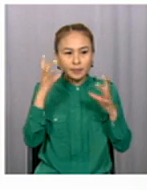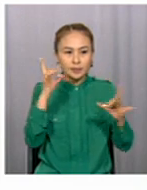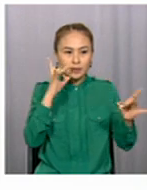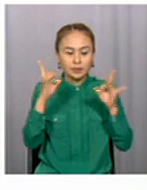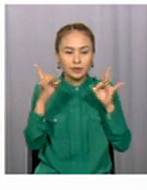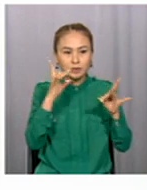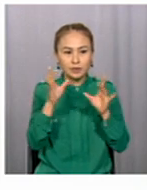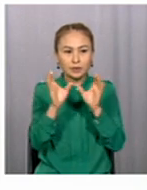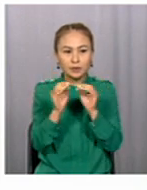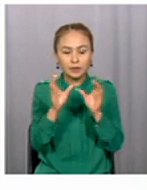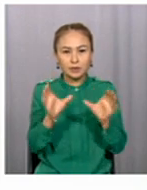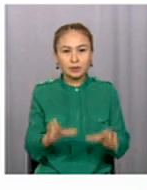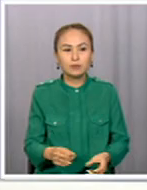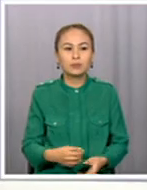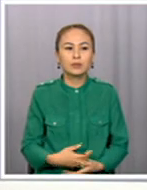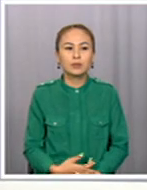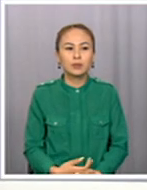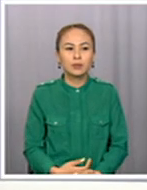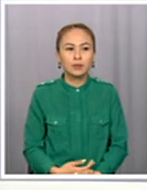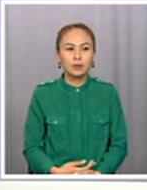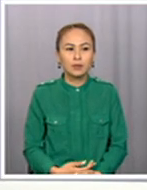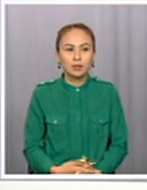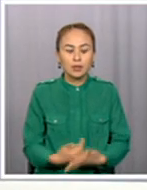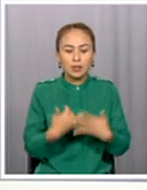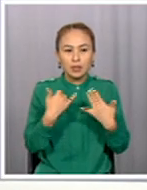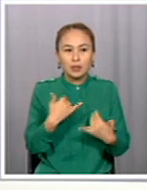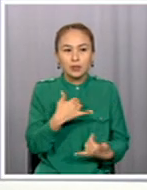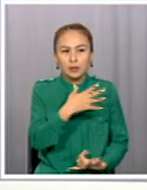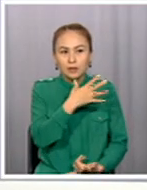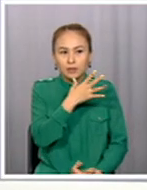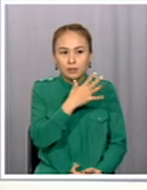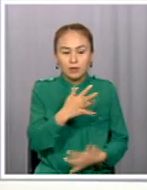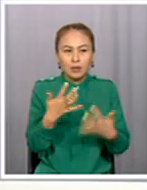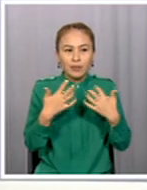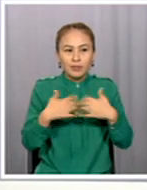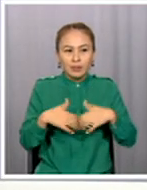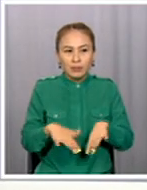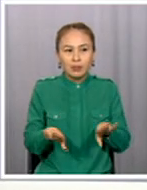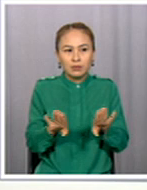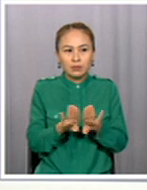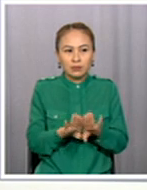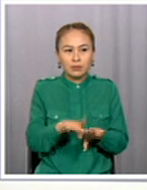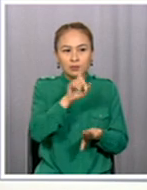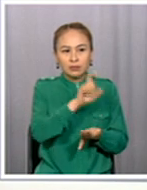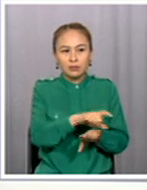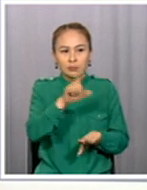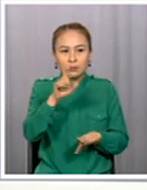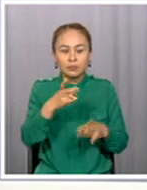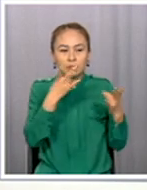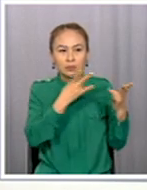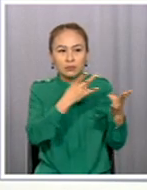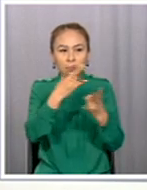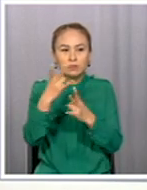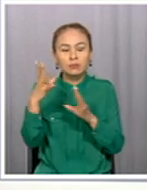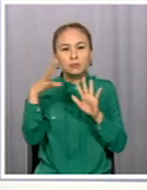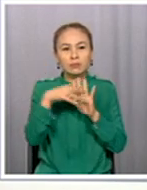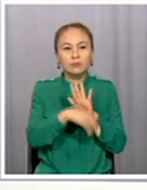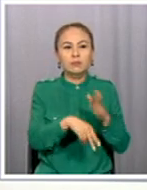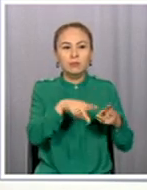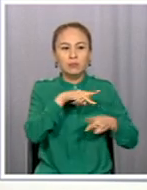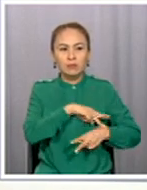дыбыс колонкалары. Қазіргі кезде автоматтандырылған адамның қажетіне еңбек